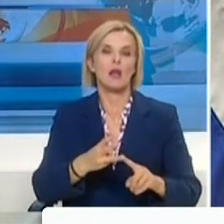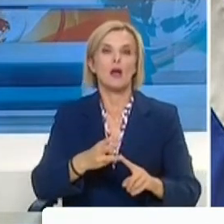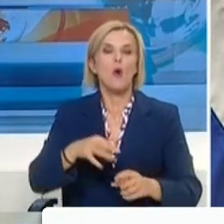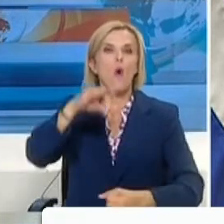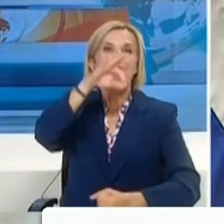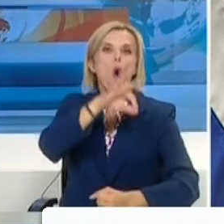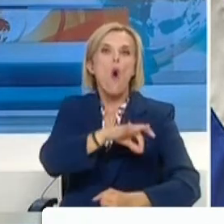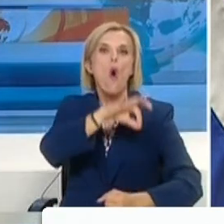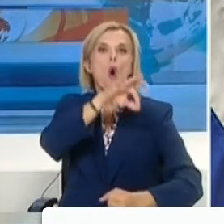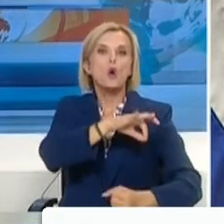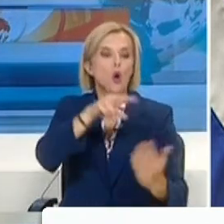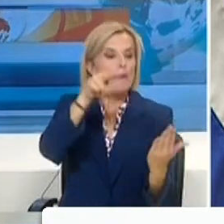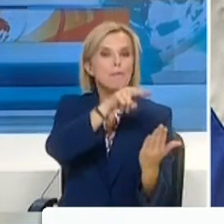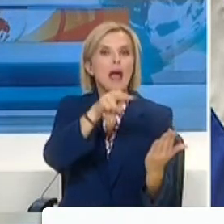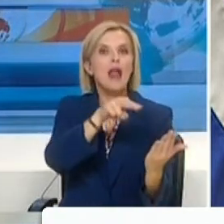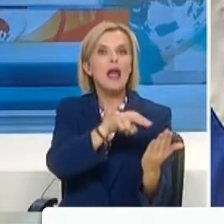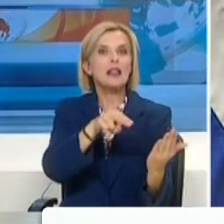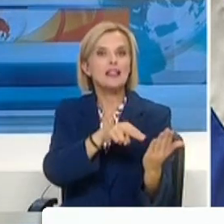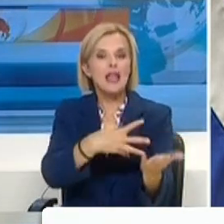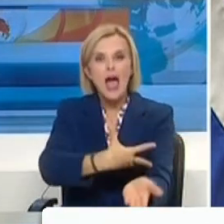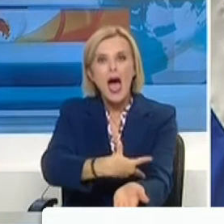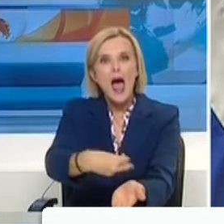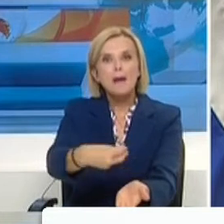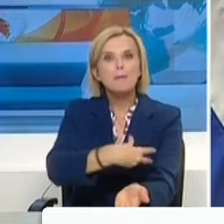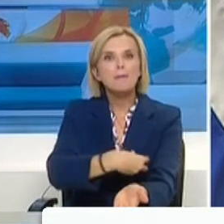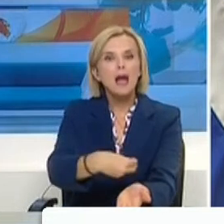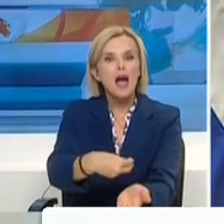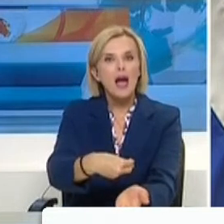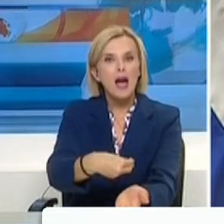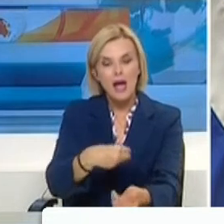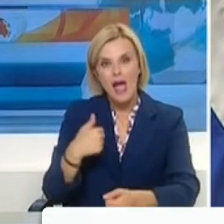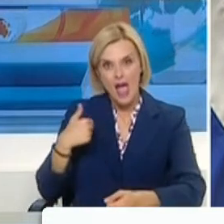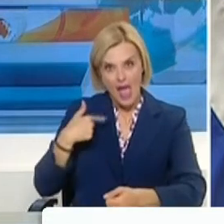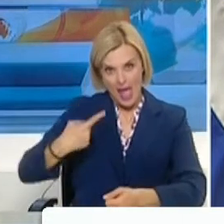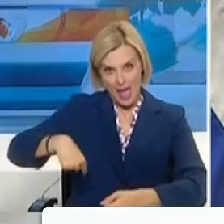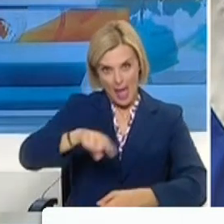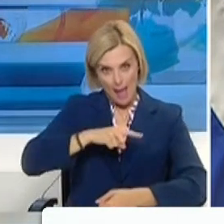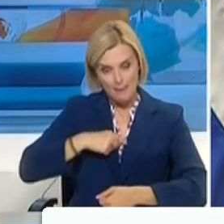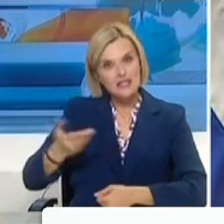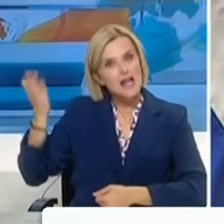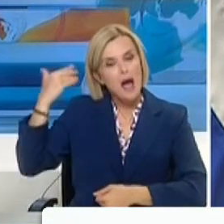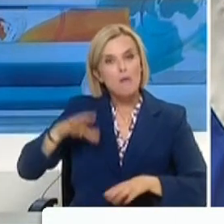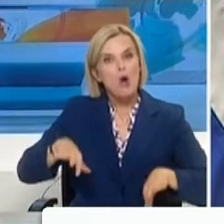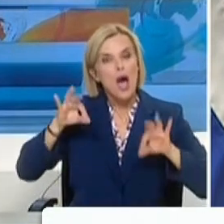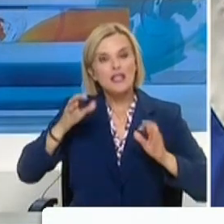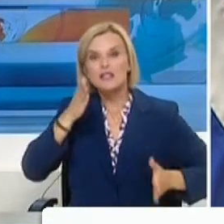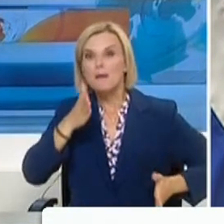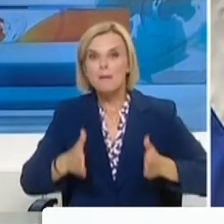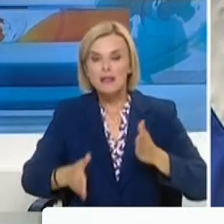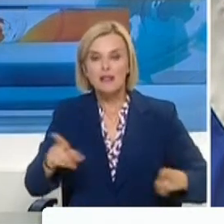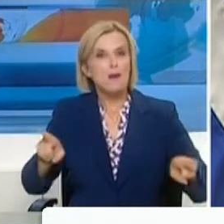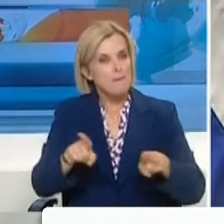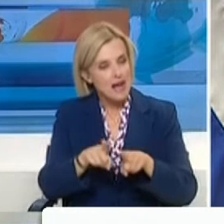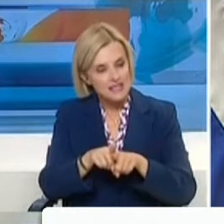από εναπομείναντες ορούς. Αυτή έχει ξεκινήσει από τις αρχές Μαρτίου τη Συλλογή Δειγμάτων, συντονίζεται από την Ιατρική Σχολή Θεσσαλίας